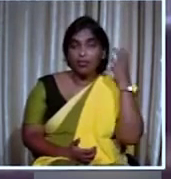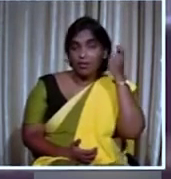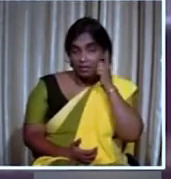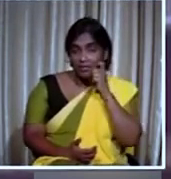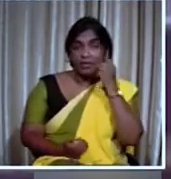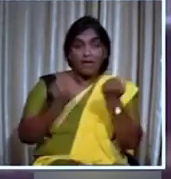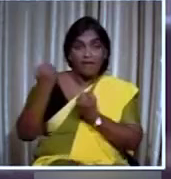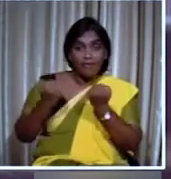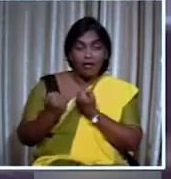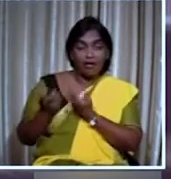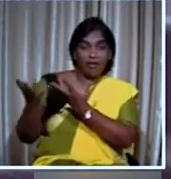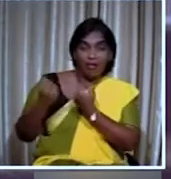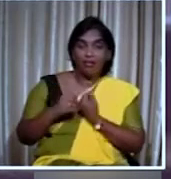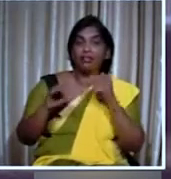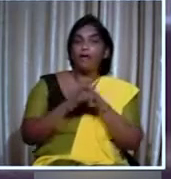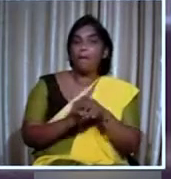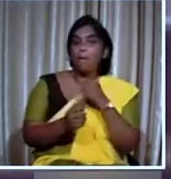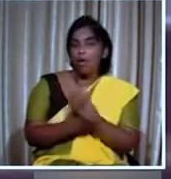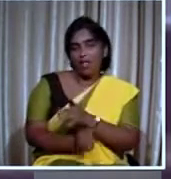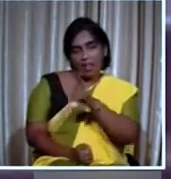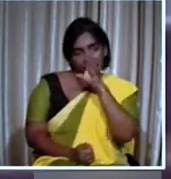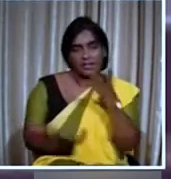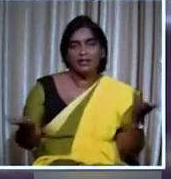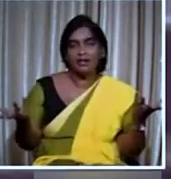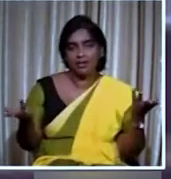කරපු වාහනේ නැගලා යන්න පොලිසියට ලැජ්ජාවක් නැහැ.